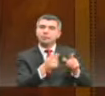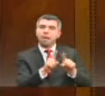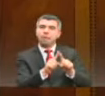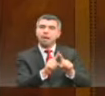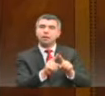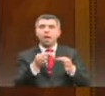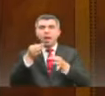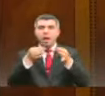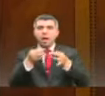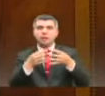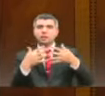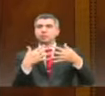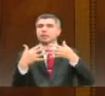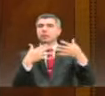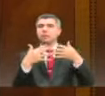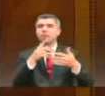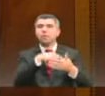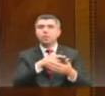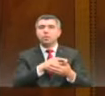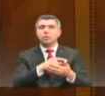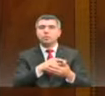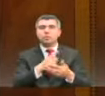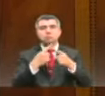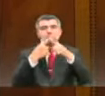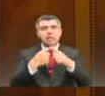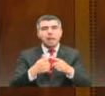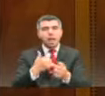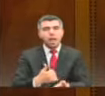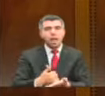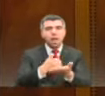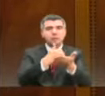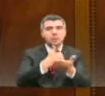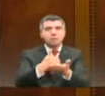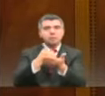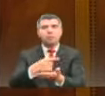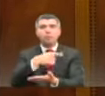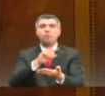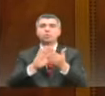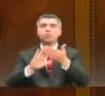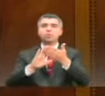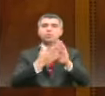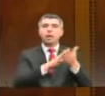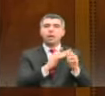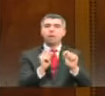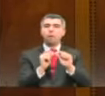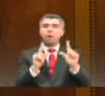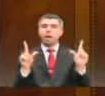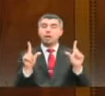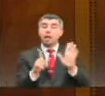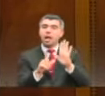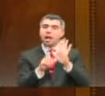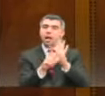العادل والشفاف إلى التمويل العمومي وفق معايير مرجعية واضحة وملائمة التشريع